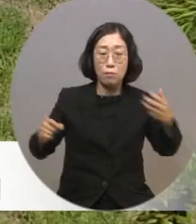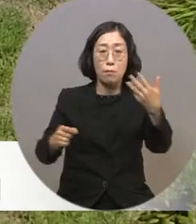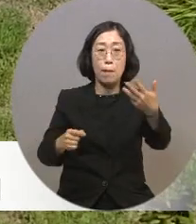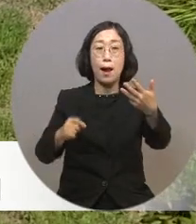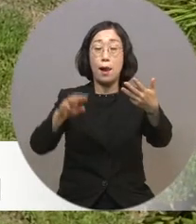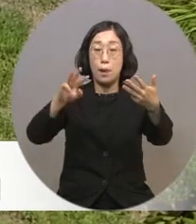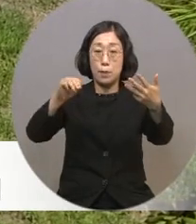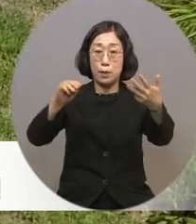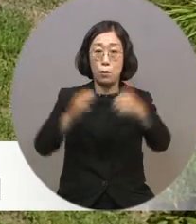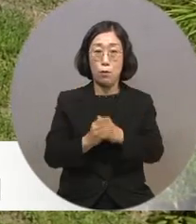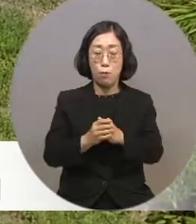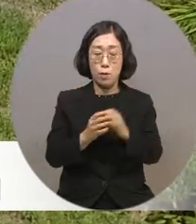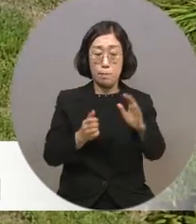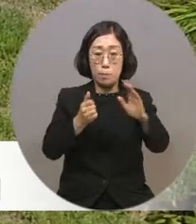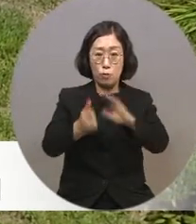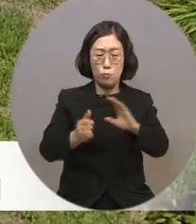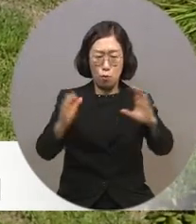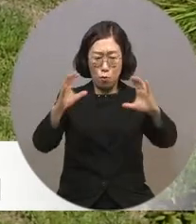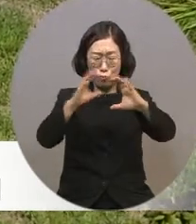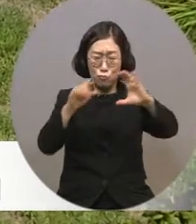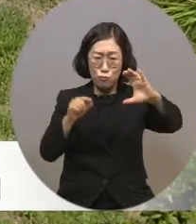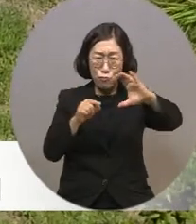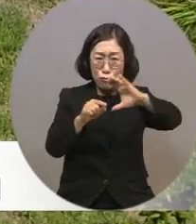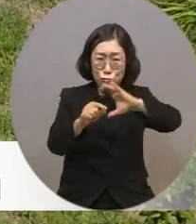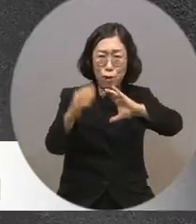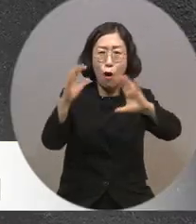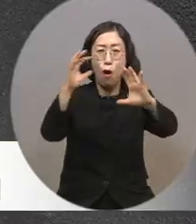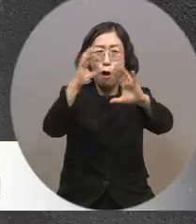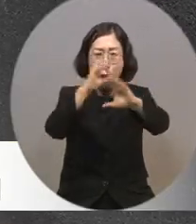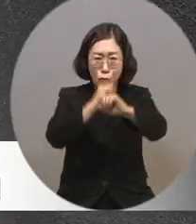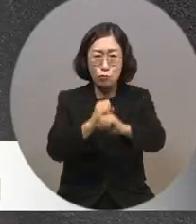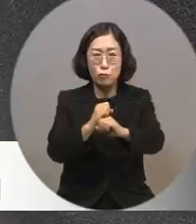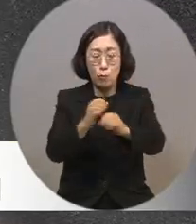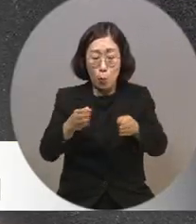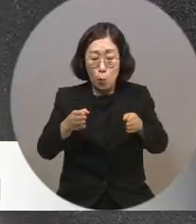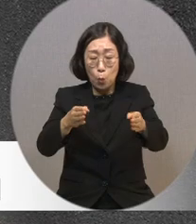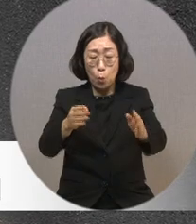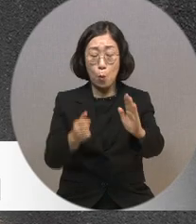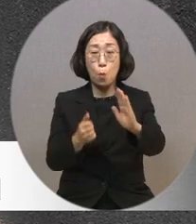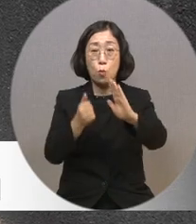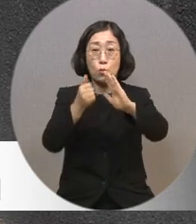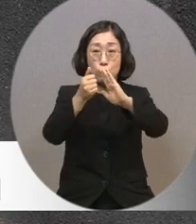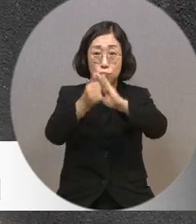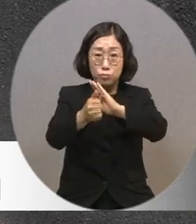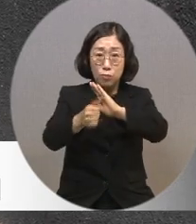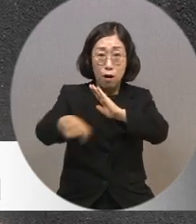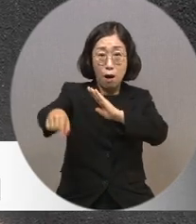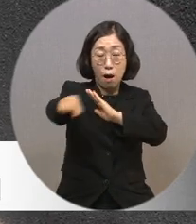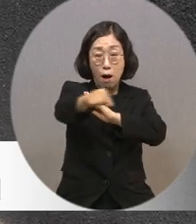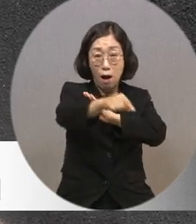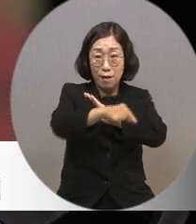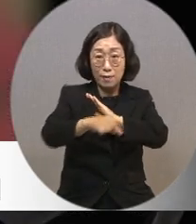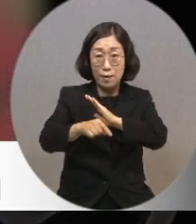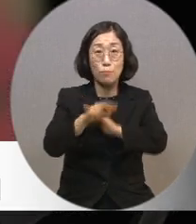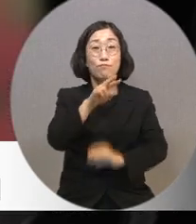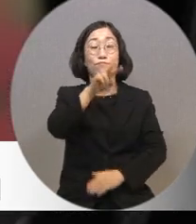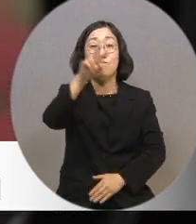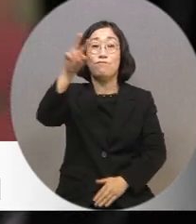구조물로 입구는 어두운 동굴처럼 만들어져 있으며 어두운 길을 통과하면 작품의 내부와